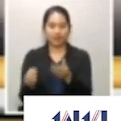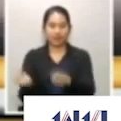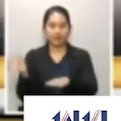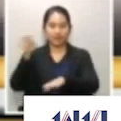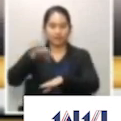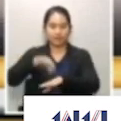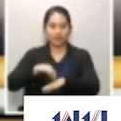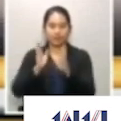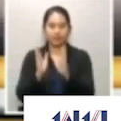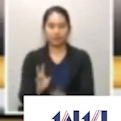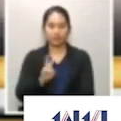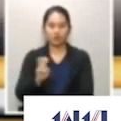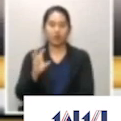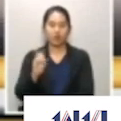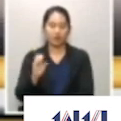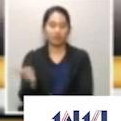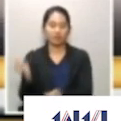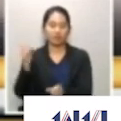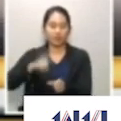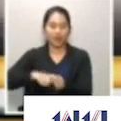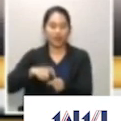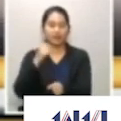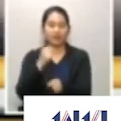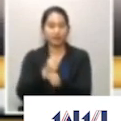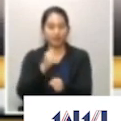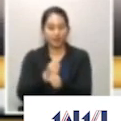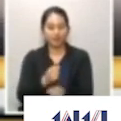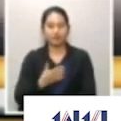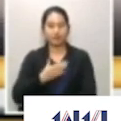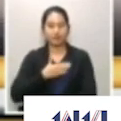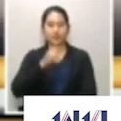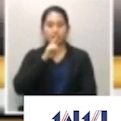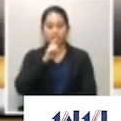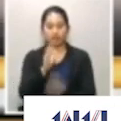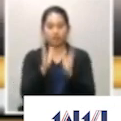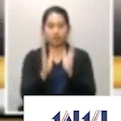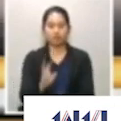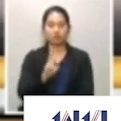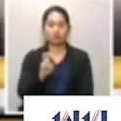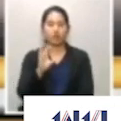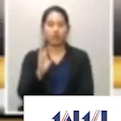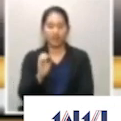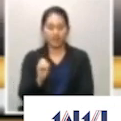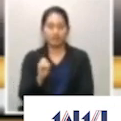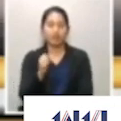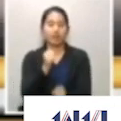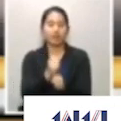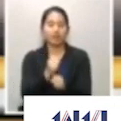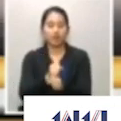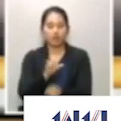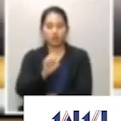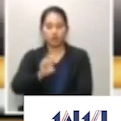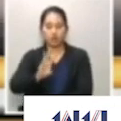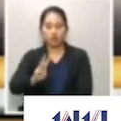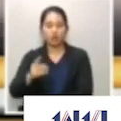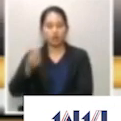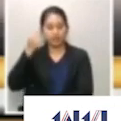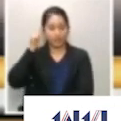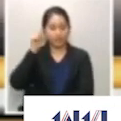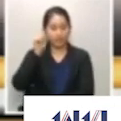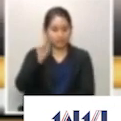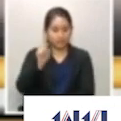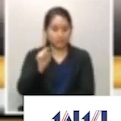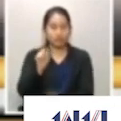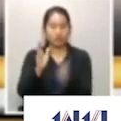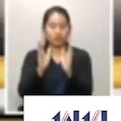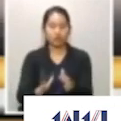คนเข้ามาดิฉันถามว่าสว.250คนเคยคิดถึงความยากจนของประชาช